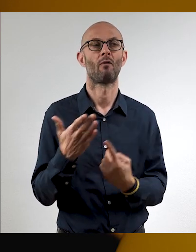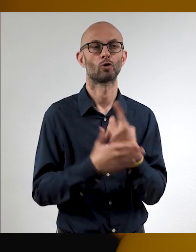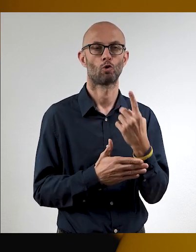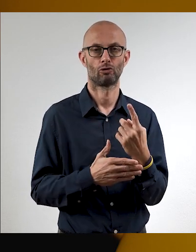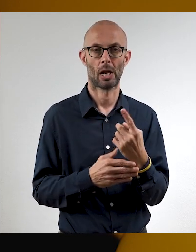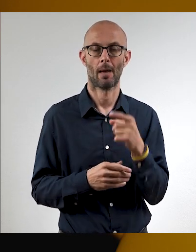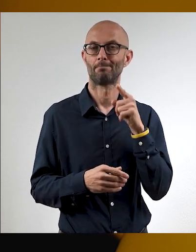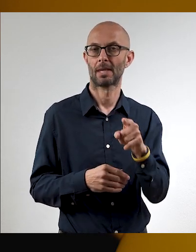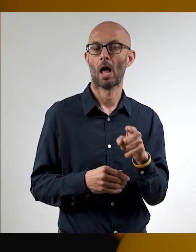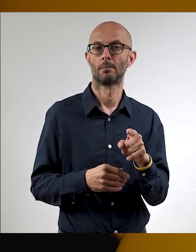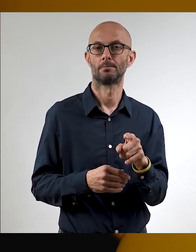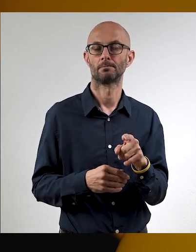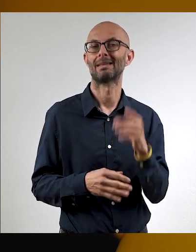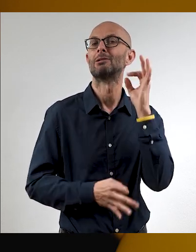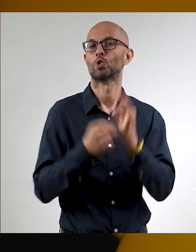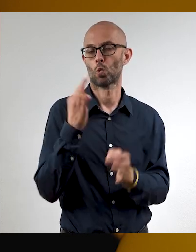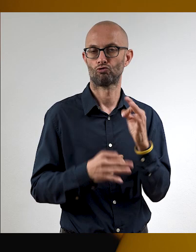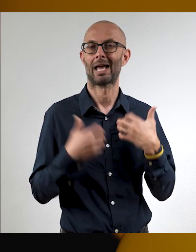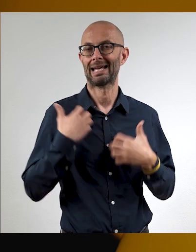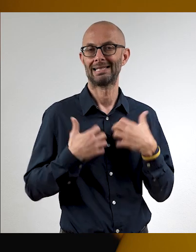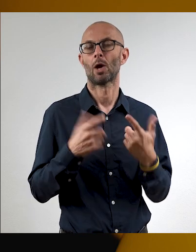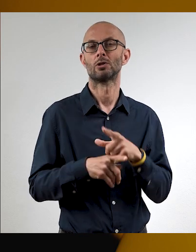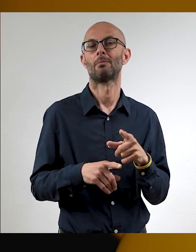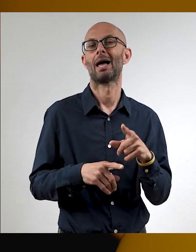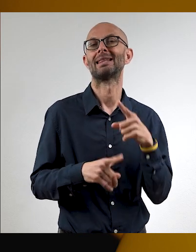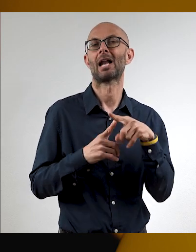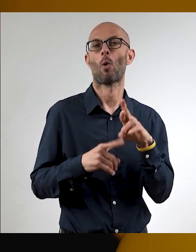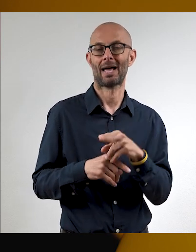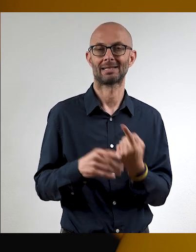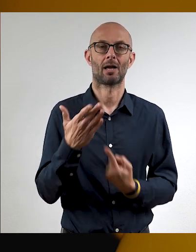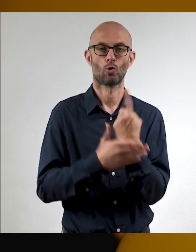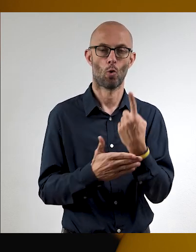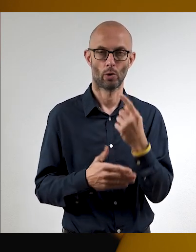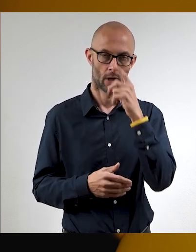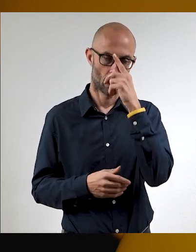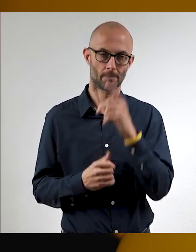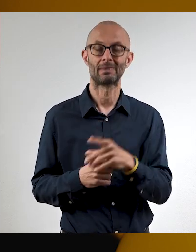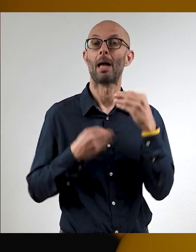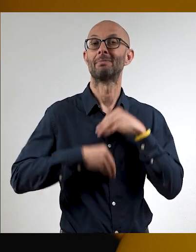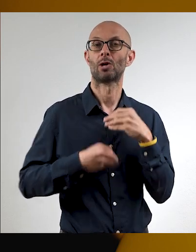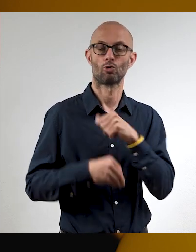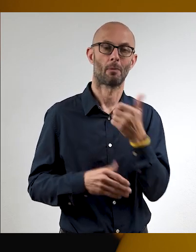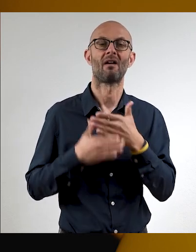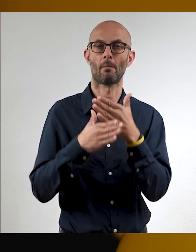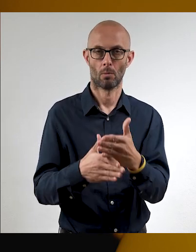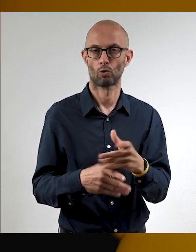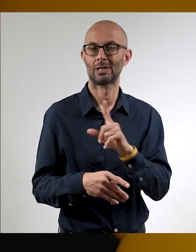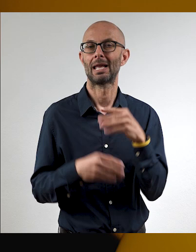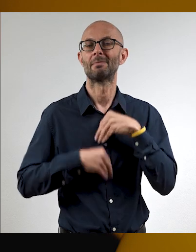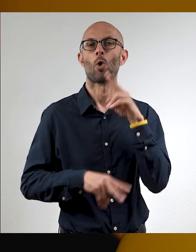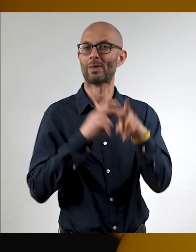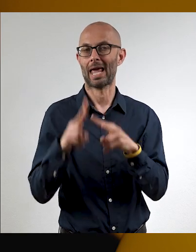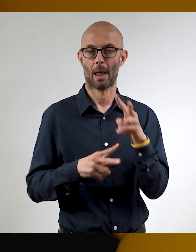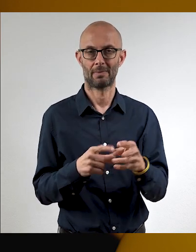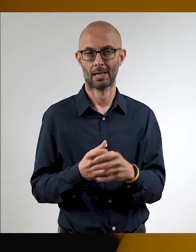povzročila ta izkušnja kriznega oziroma travmatskega dogodka. Psihološka prva pomoč ni